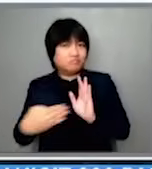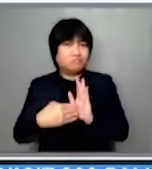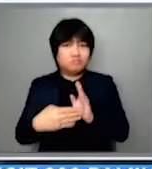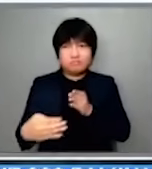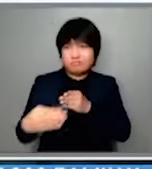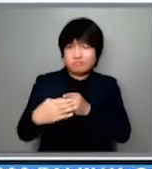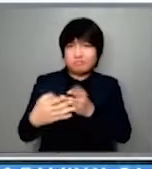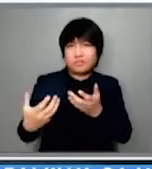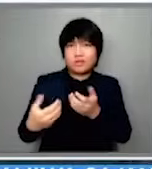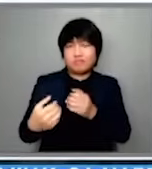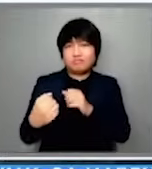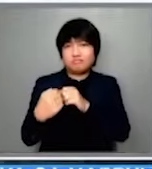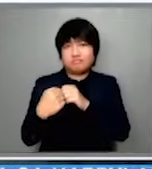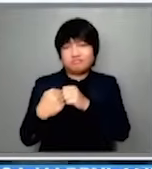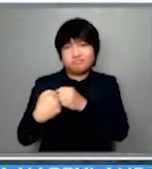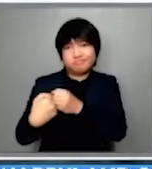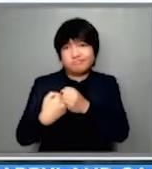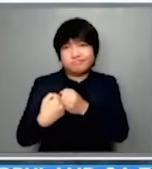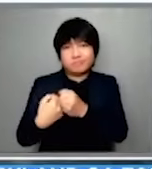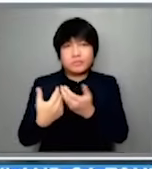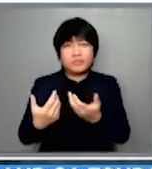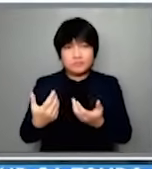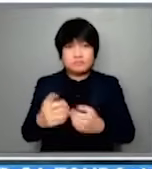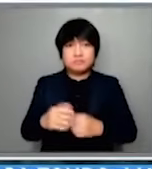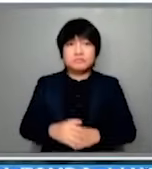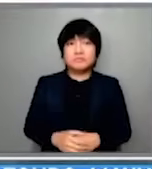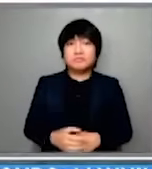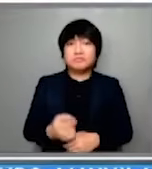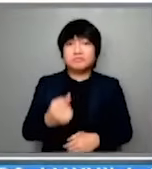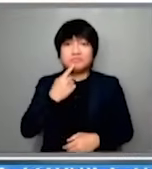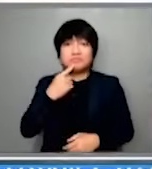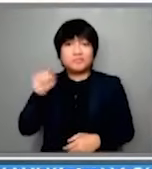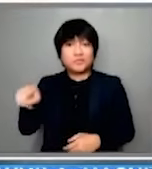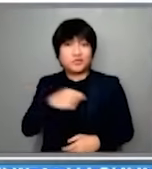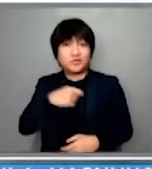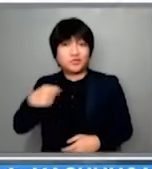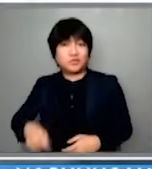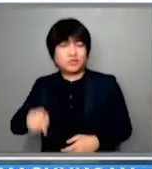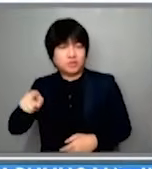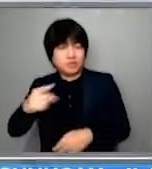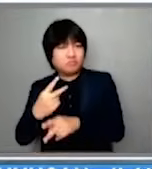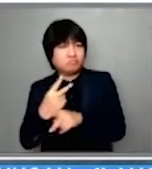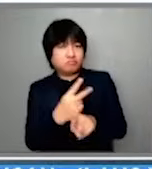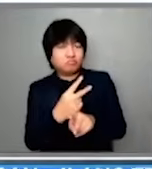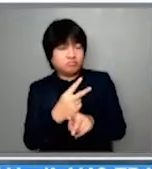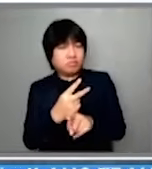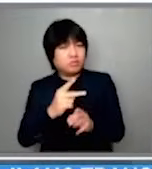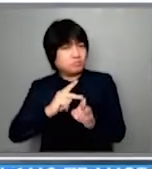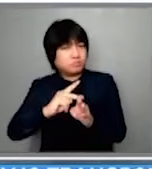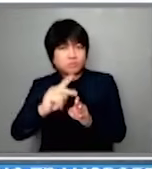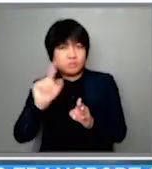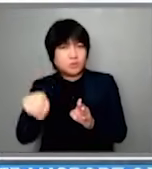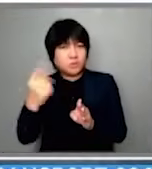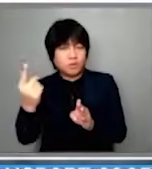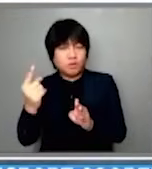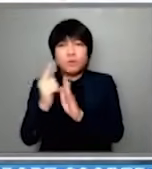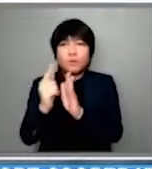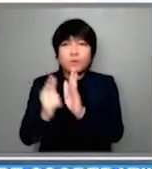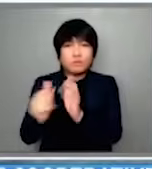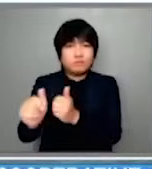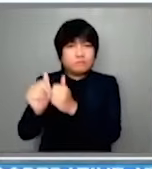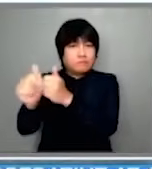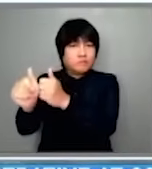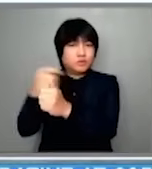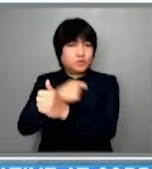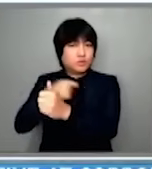Ning, professional, kontrolado, makatarungan, lehitimo at naaayon daw sa batas ang mga aksyon ng China Coast